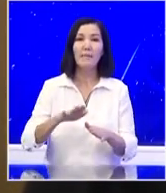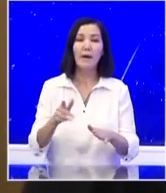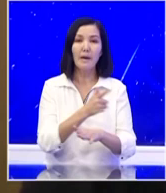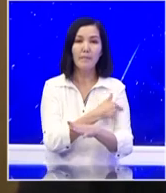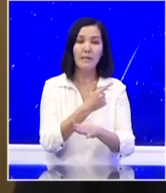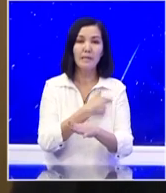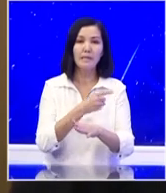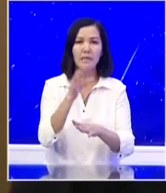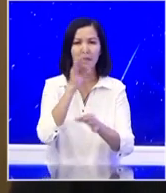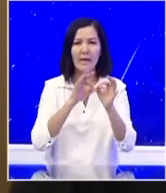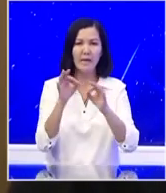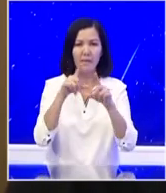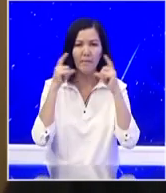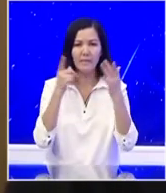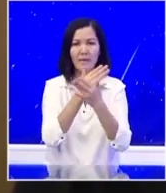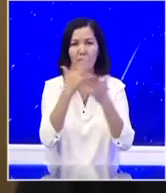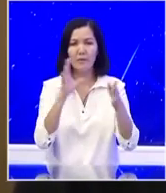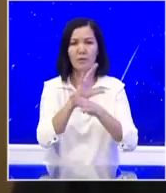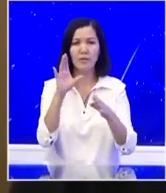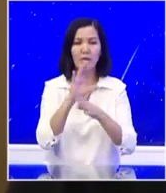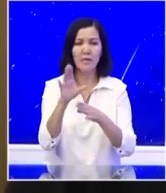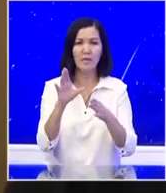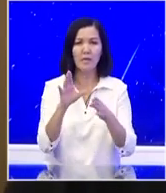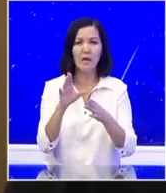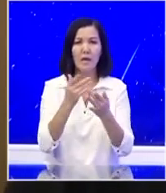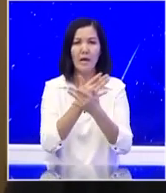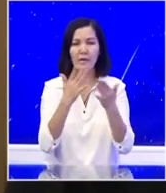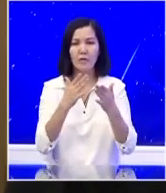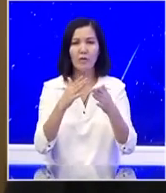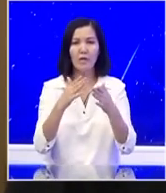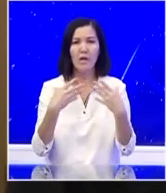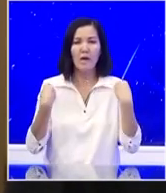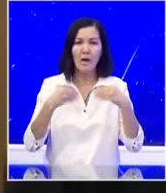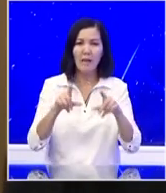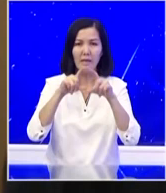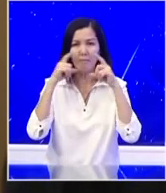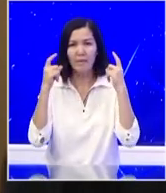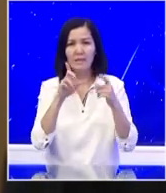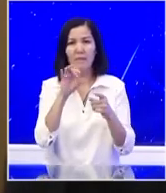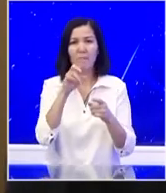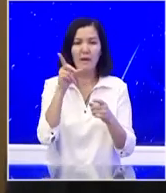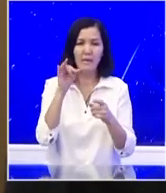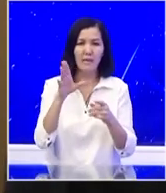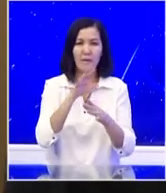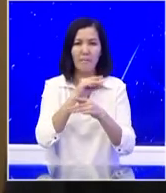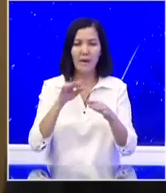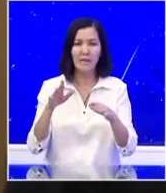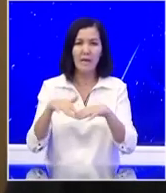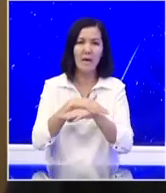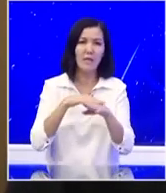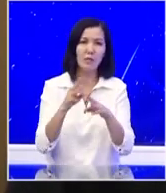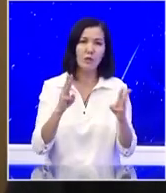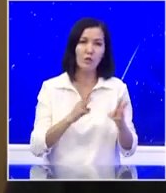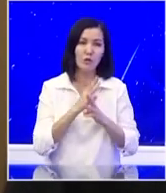өнімдерін шығаратын зауыт салуды көздеп отырмыз. Яғни фармацевтикалық өнімдер, халат, маска, бахилалар. Елдегі бүкіл халықтың